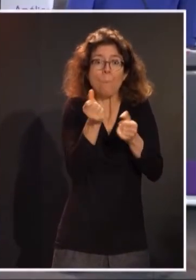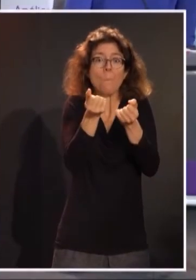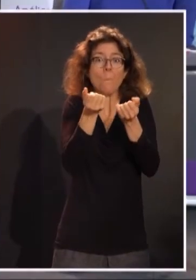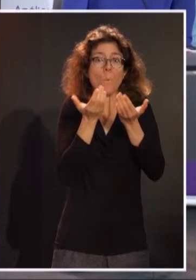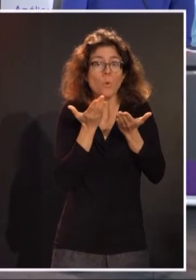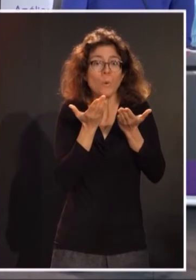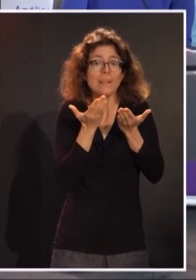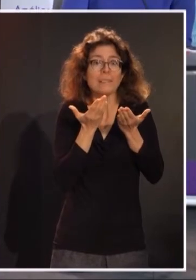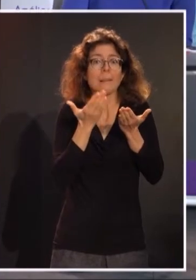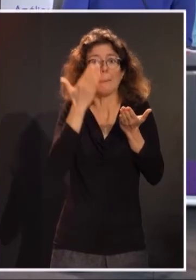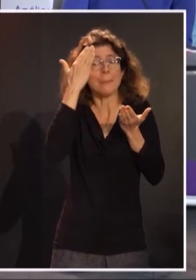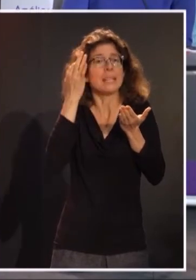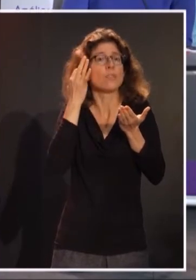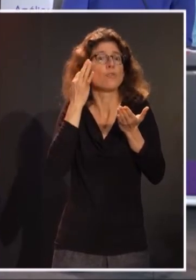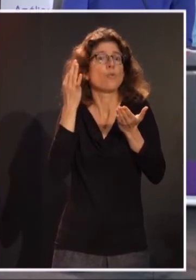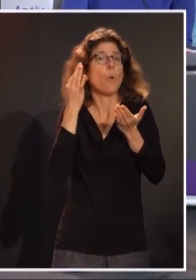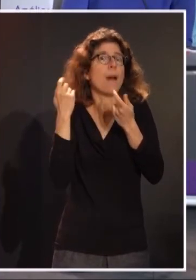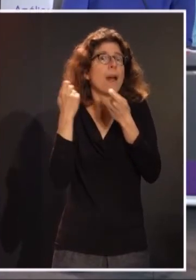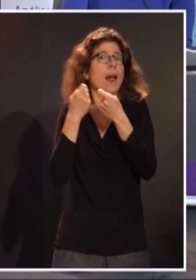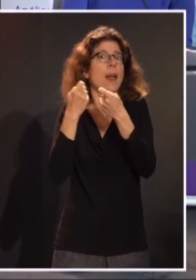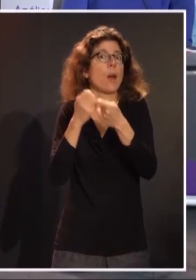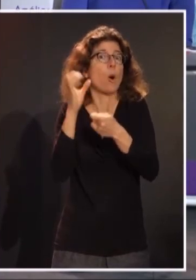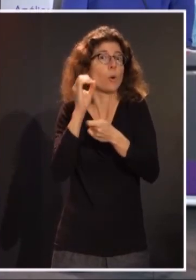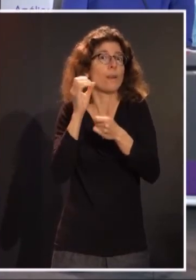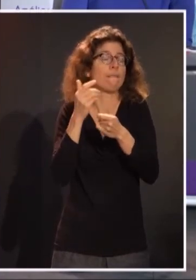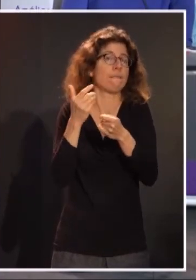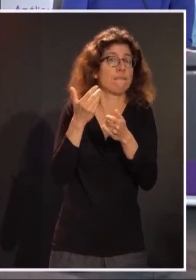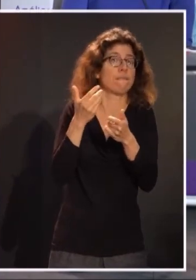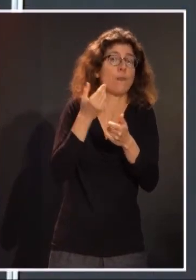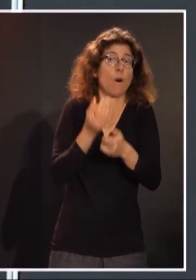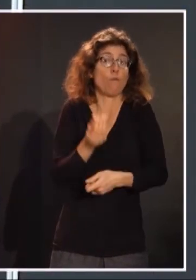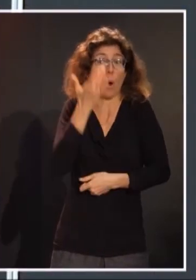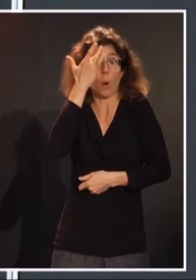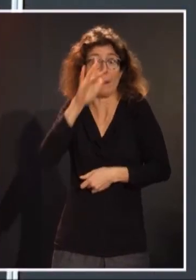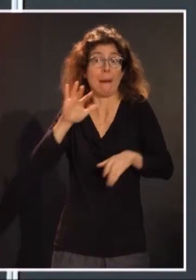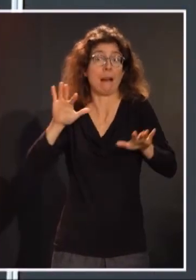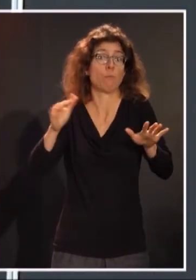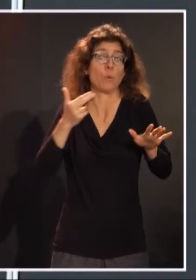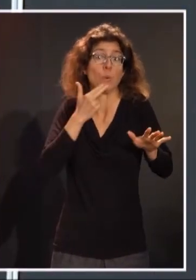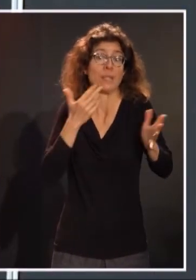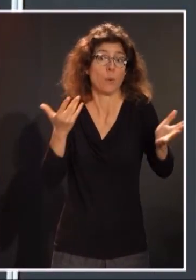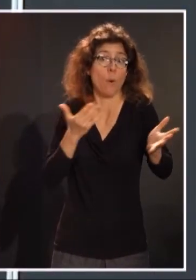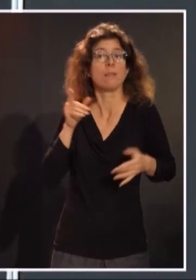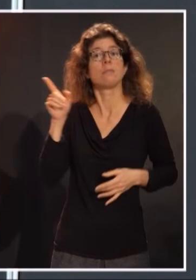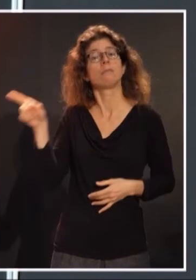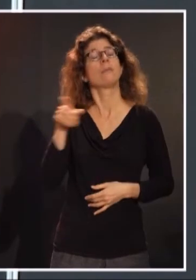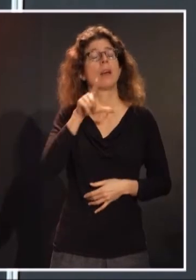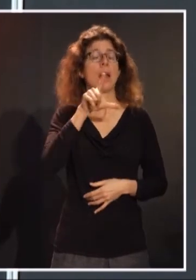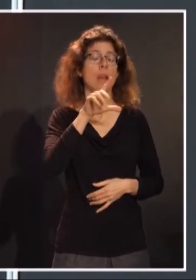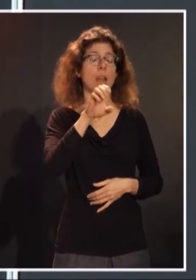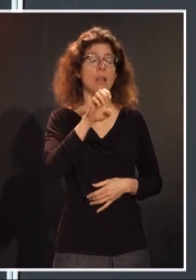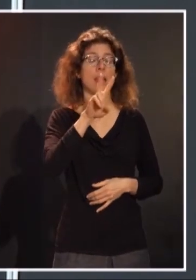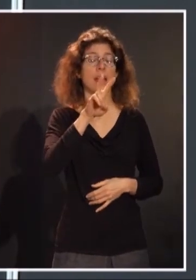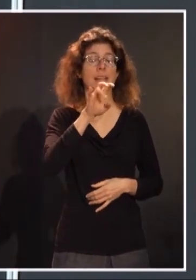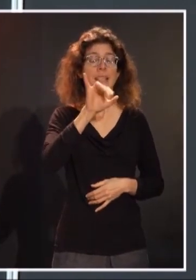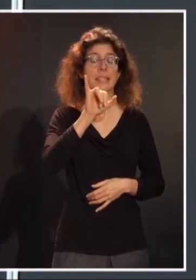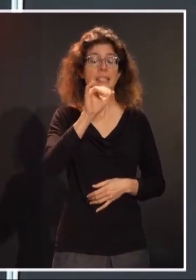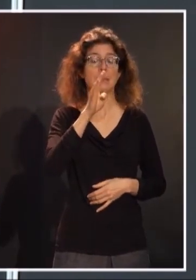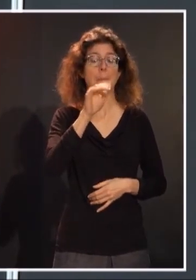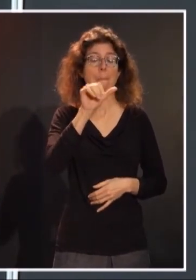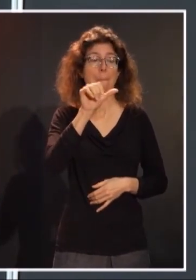Lexibar, qui nous a quand même pas mal convaincus, qui s'est bien améliorée pendant ces dernières années. Alors, ce n'est pas le seul prédicteur phonétique